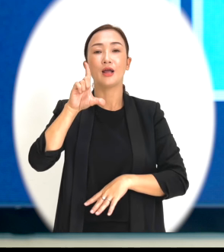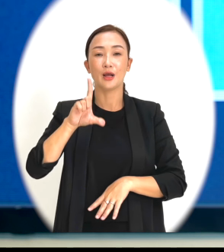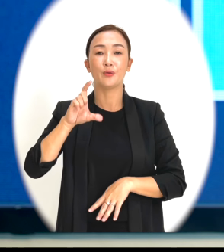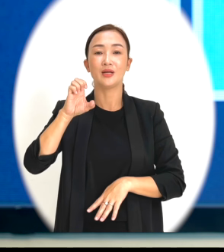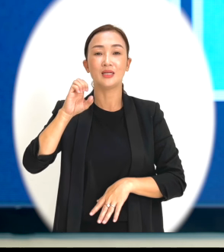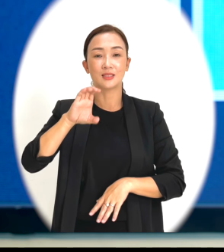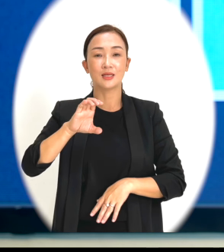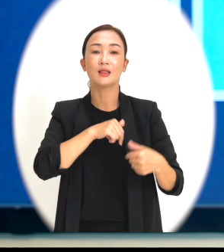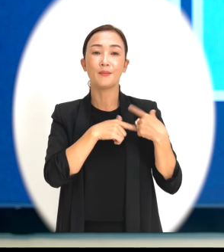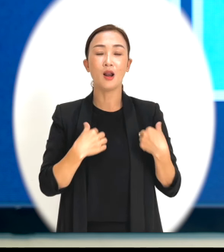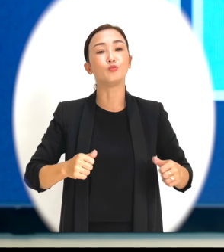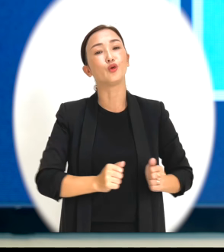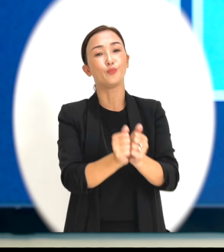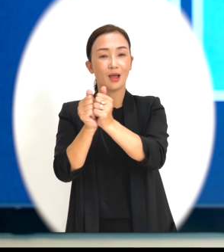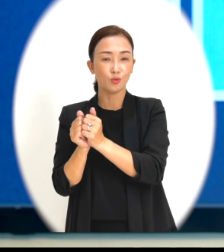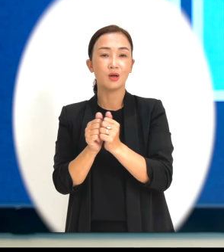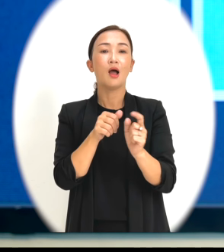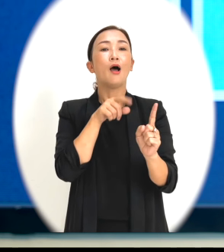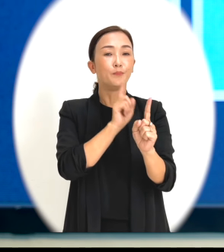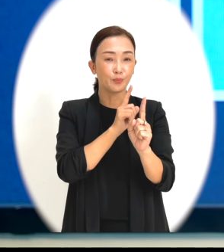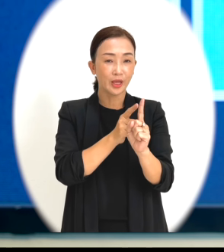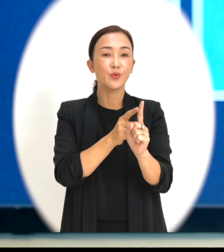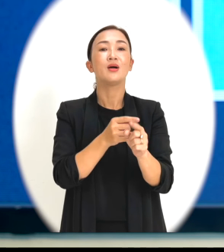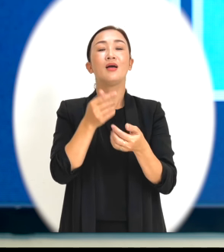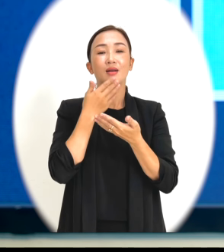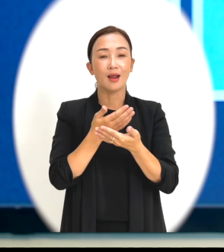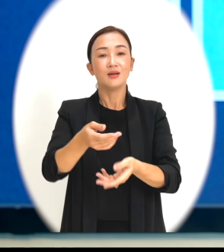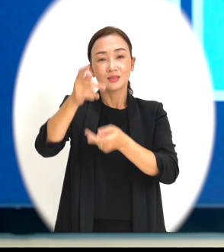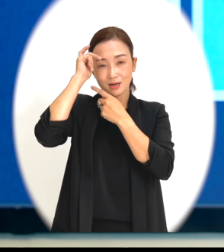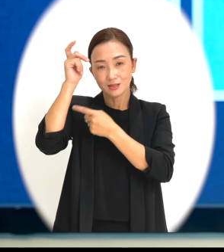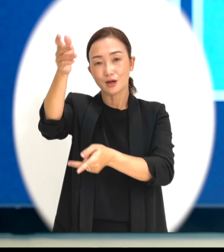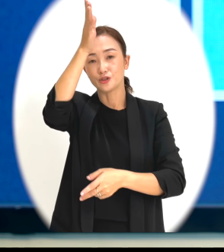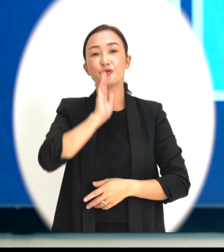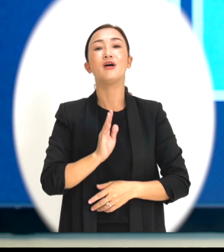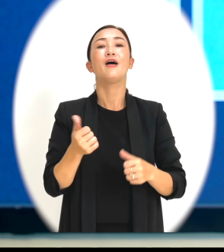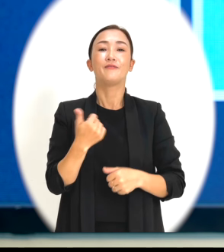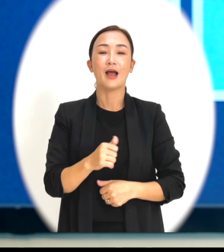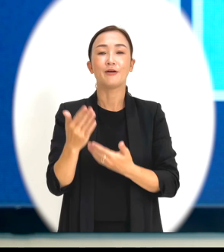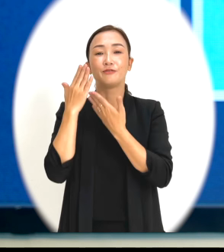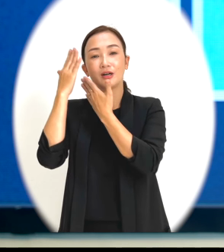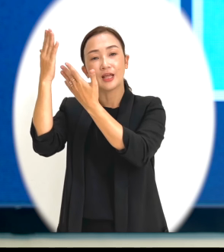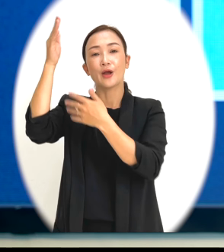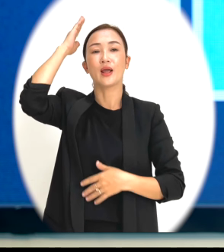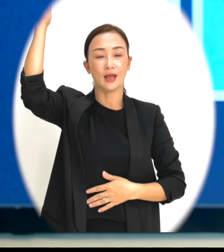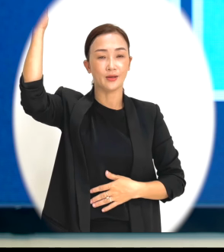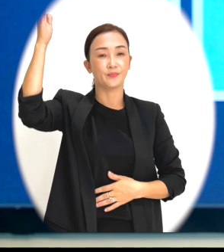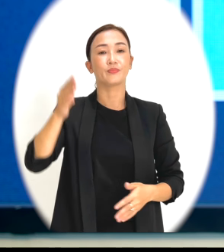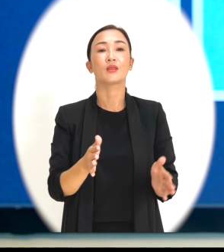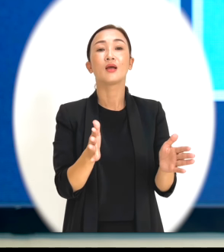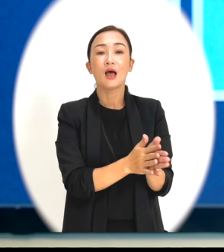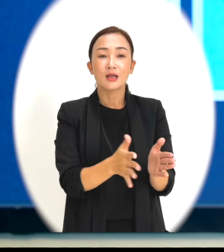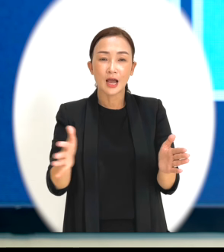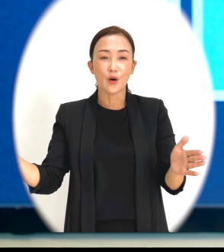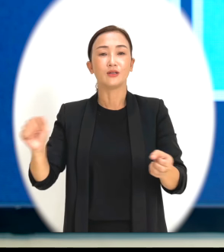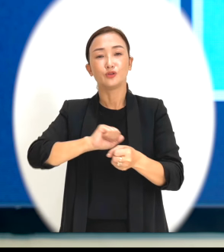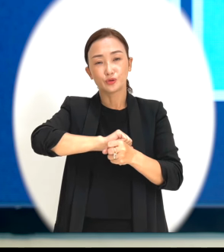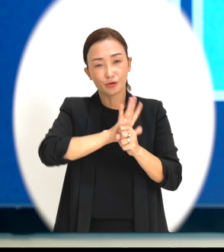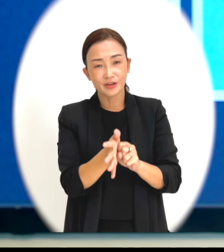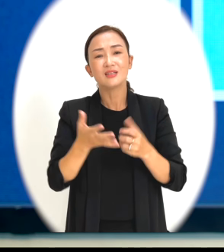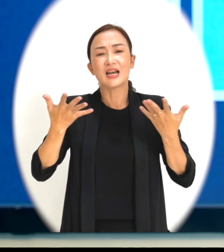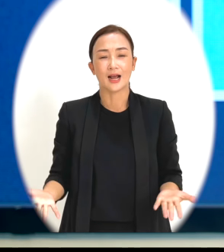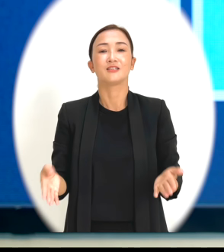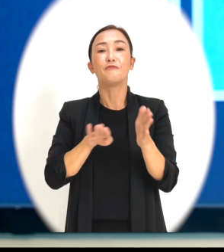ABC cùng một tấm lòng, cùng một đường lối để kính sợ Chúa và vâng theo tiếng Ngài. Trải qua thời kỳ hoạn nạn